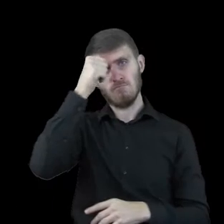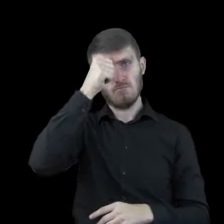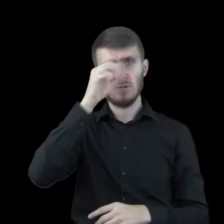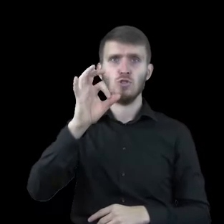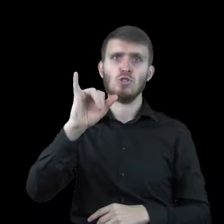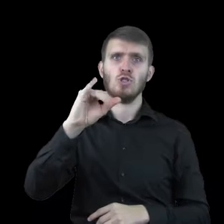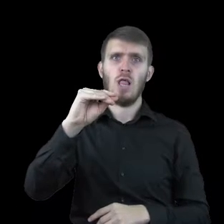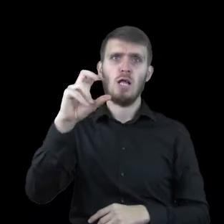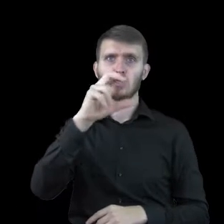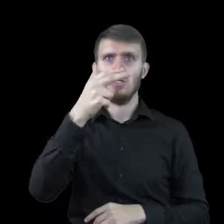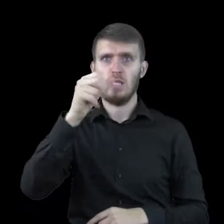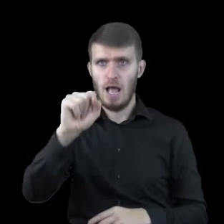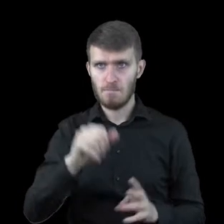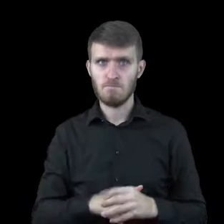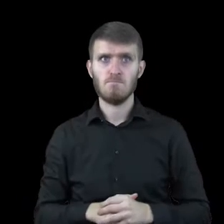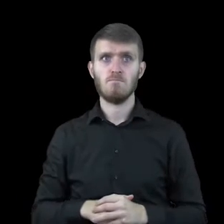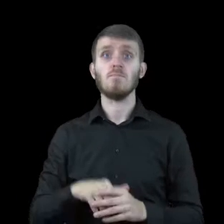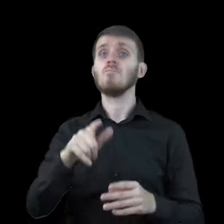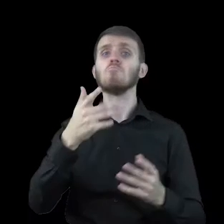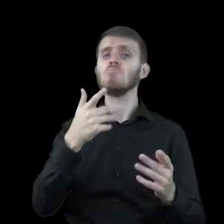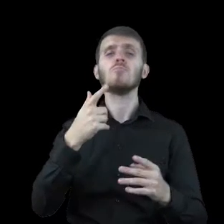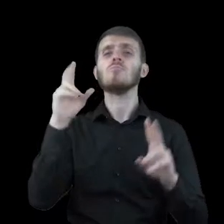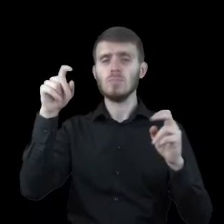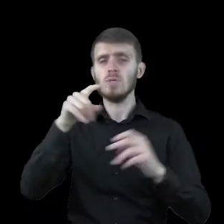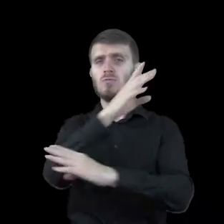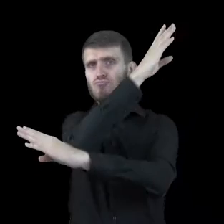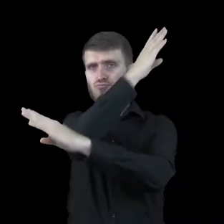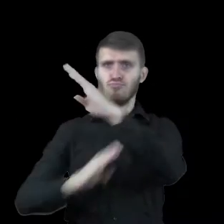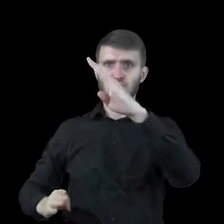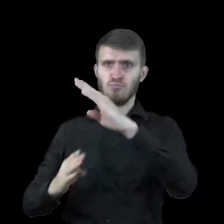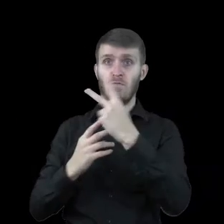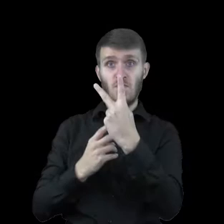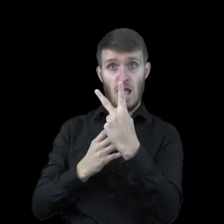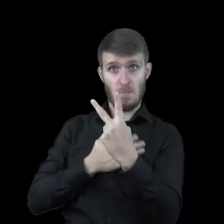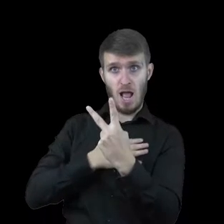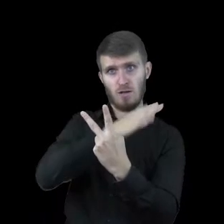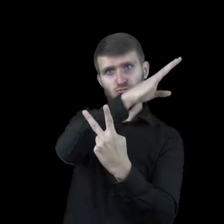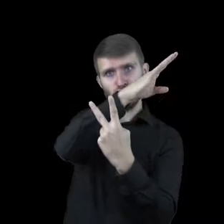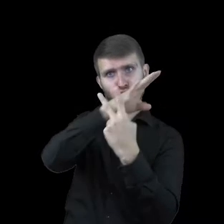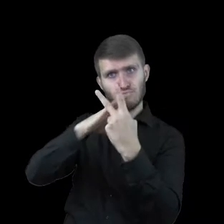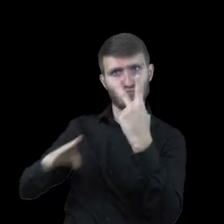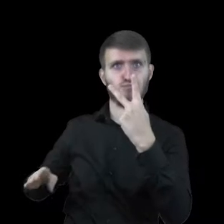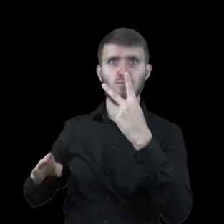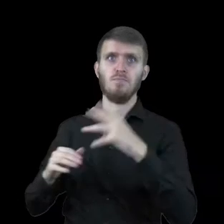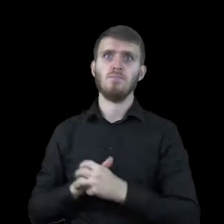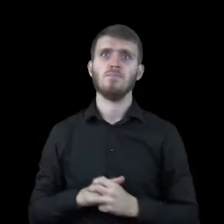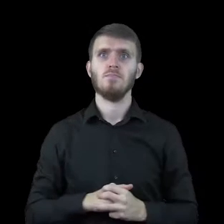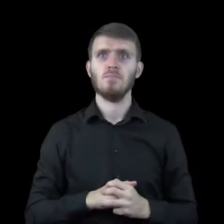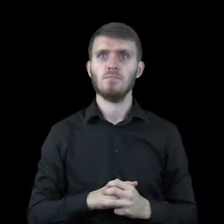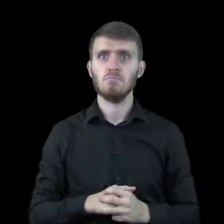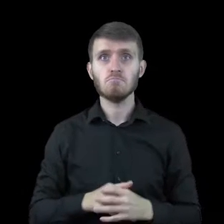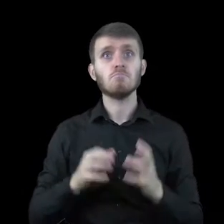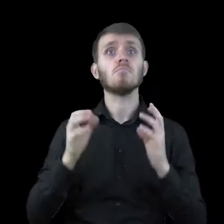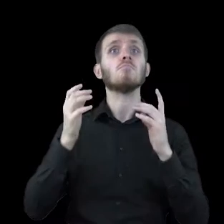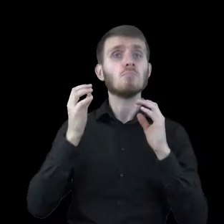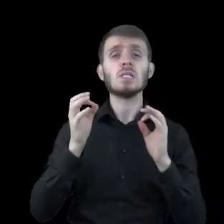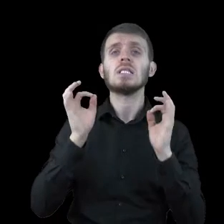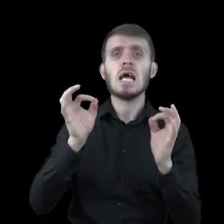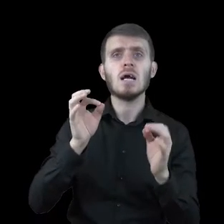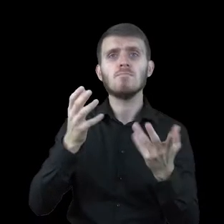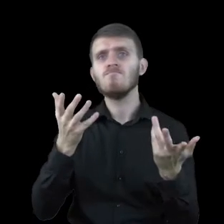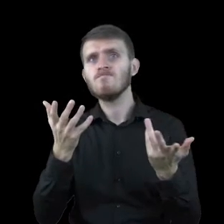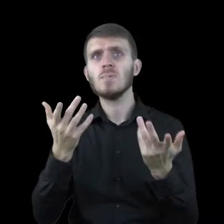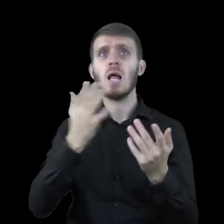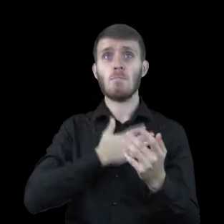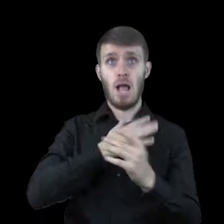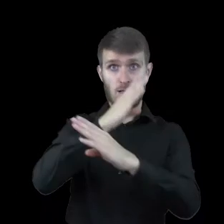No i tę trzecią prostą będę nazywał sieczną. Czyli mamy sieczną, która przecina parę prostych równoległych. No i teraz